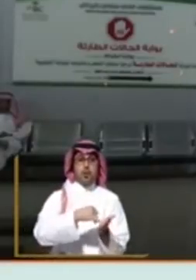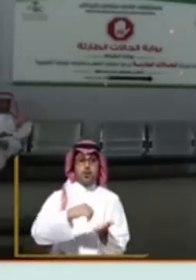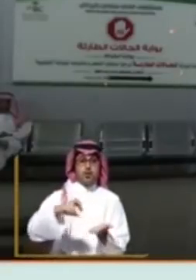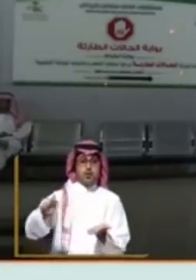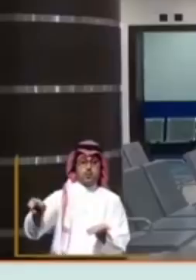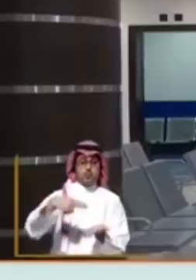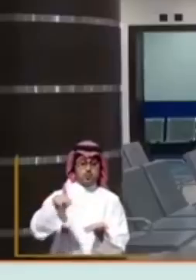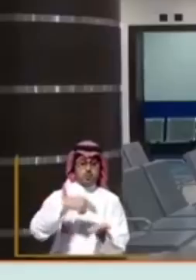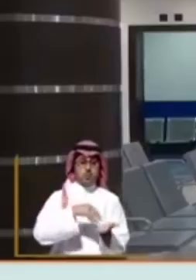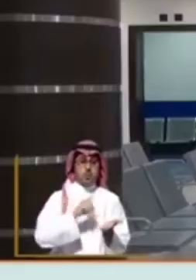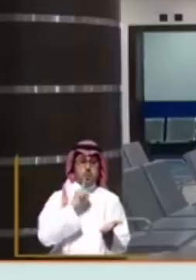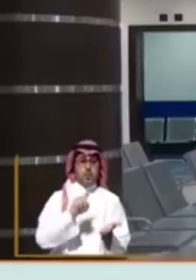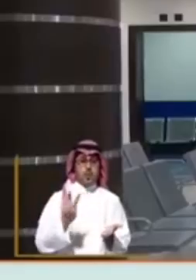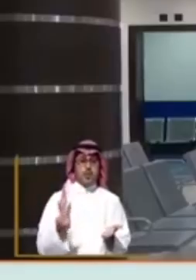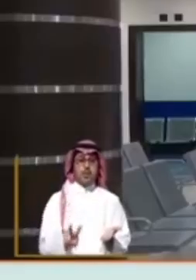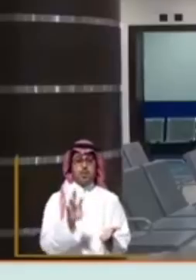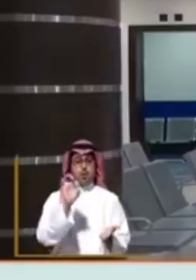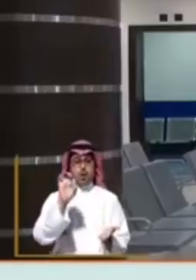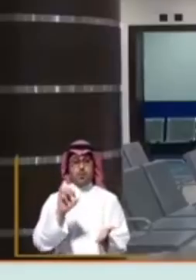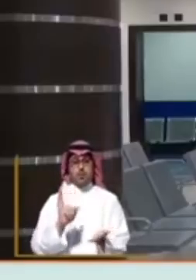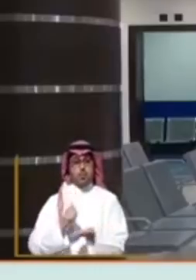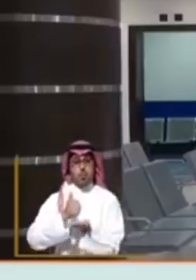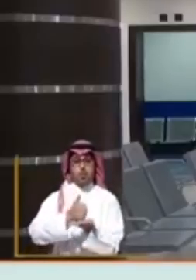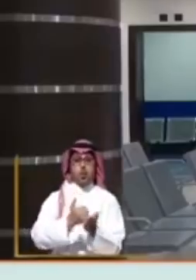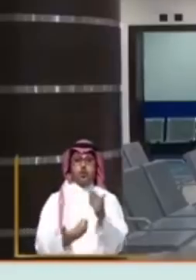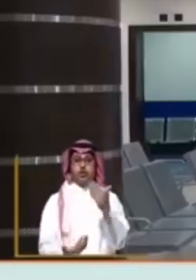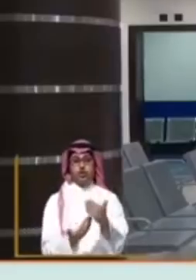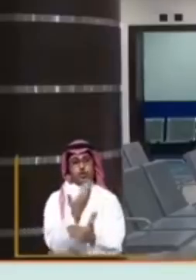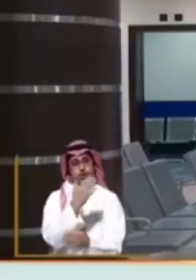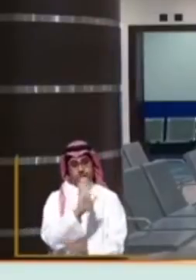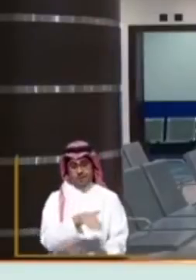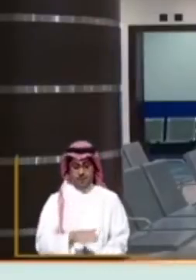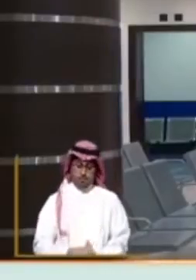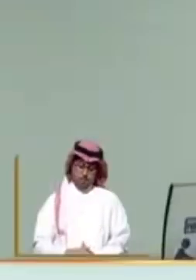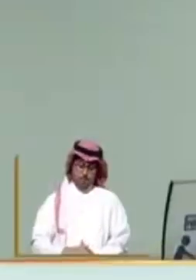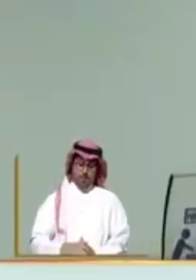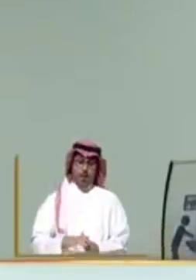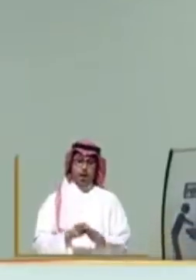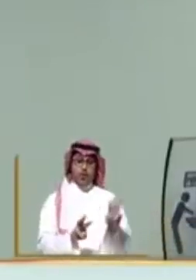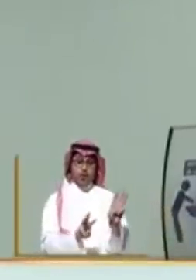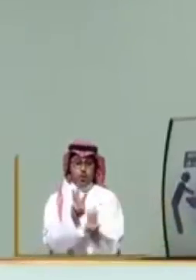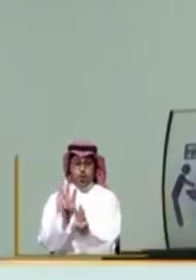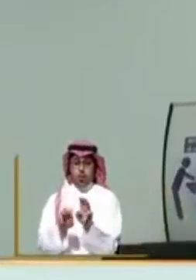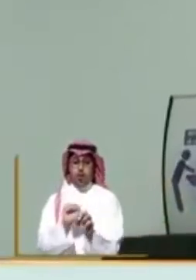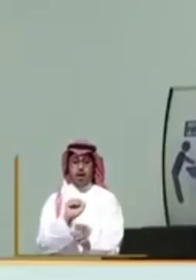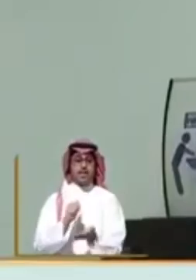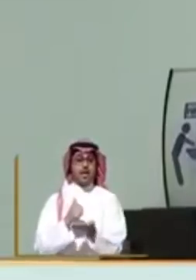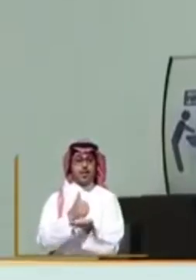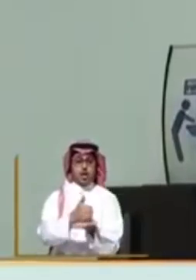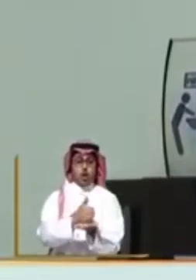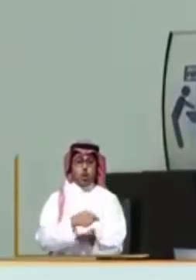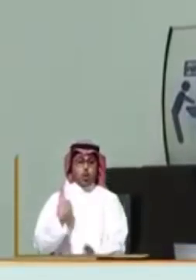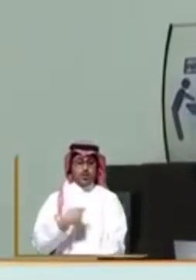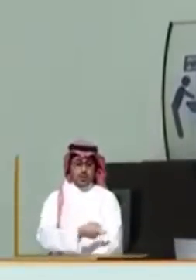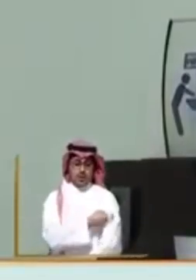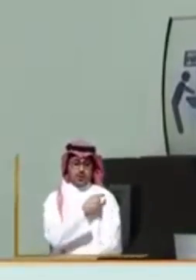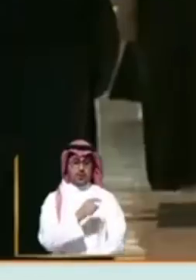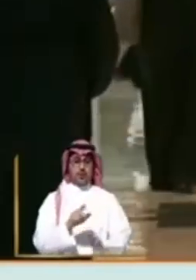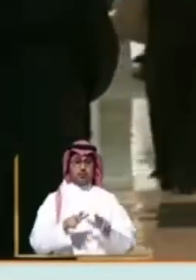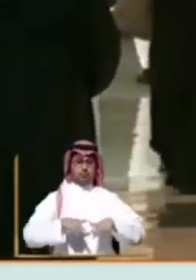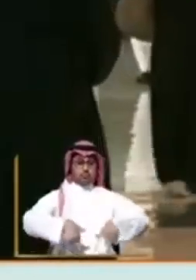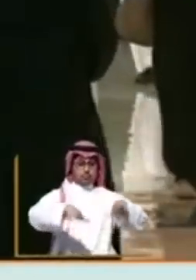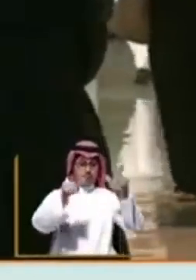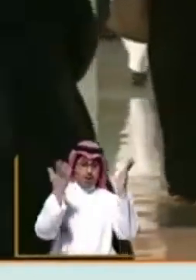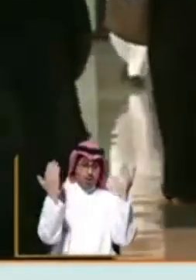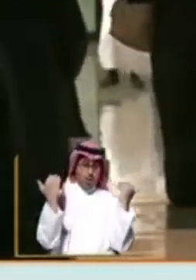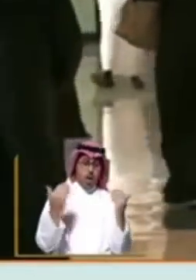من 157,000 متطوع ومتطوعة عبر منصة التطوع الصحي التي أطلقت استنادا على الأمر